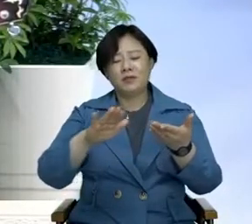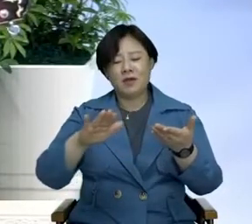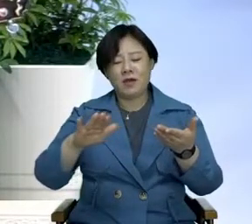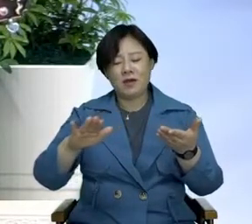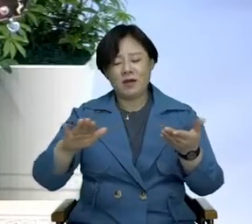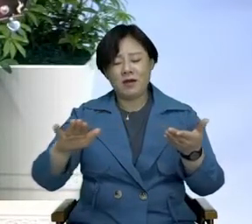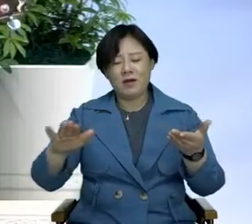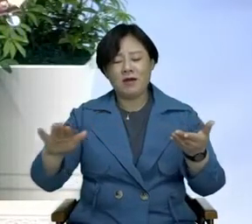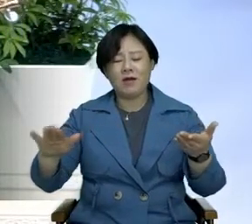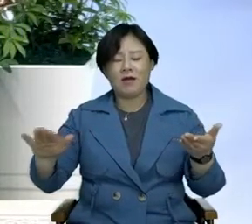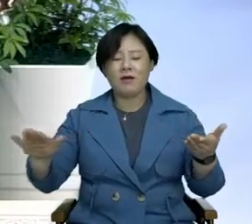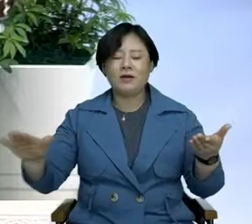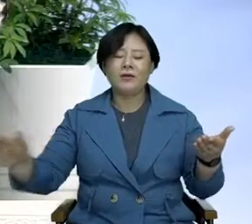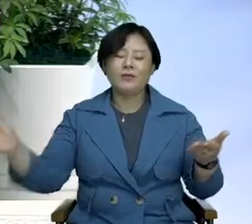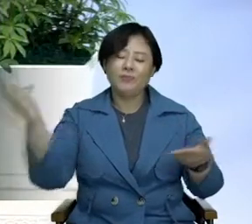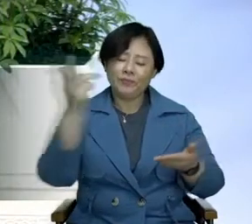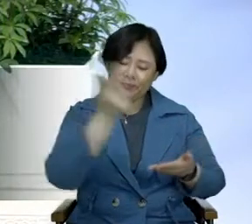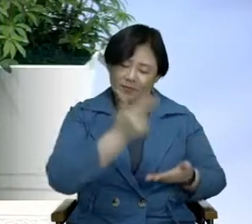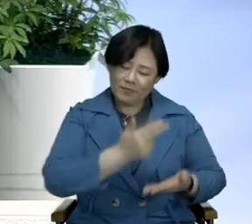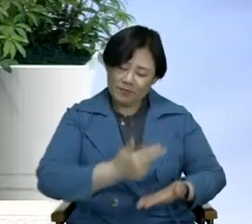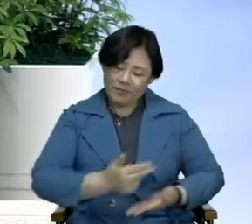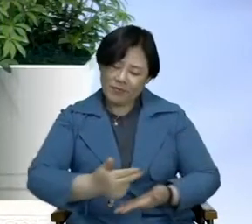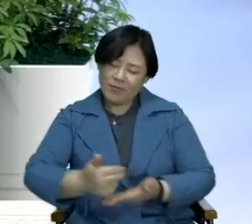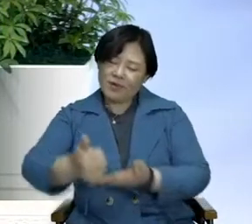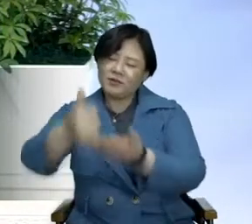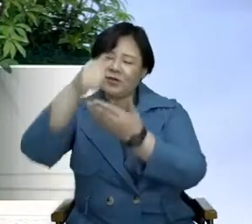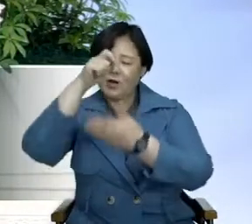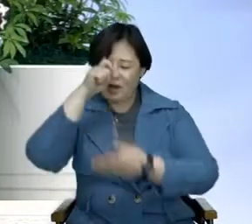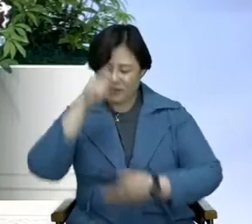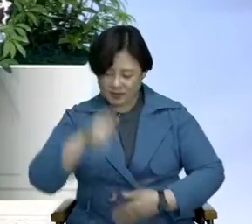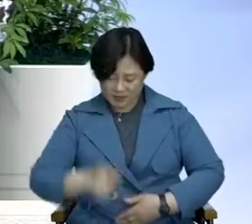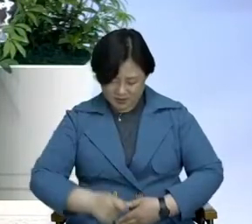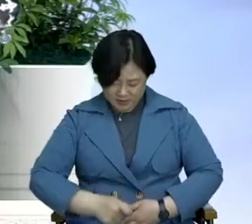선하십니다. 다시 한번 주님은